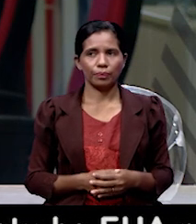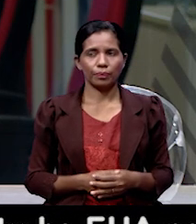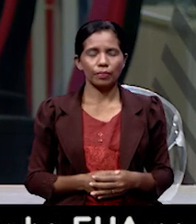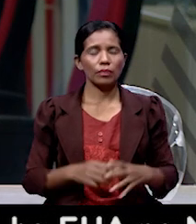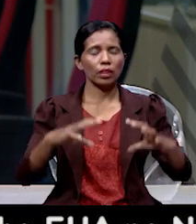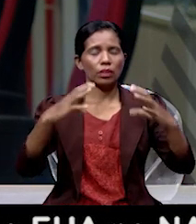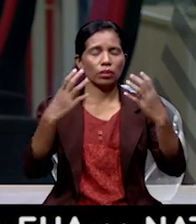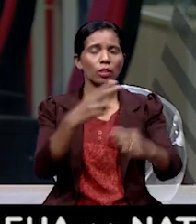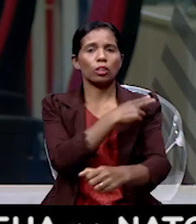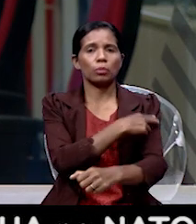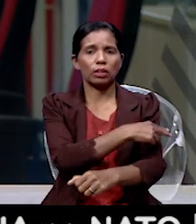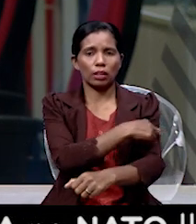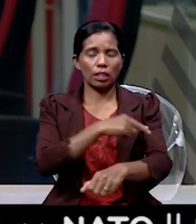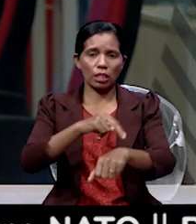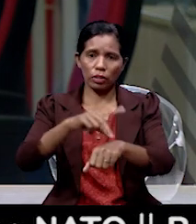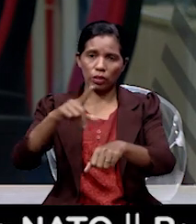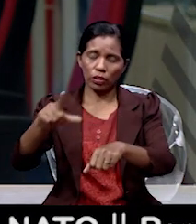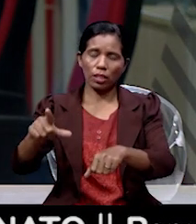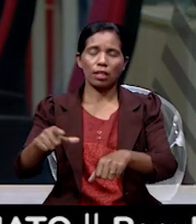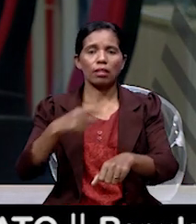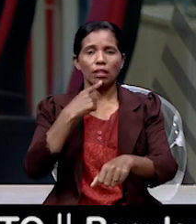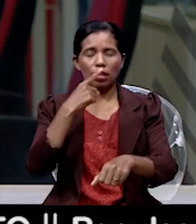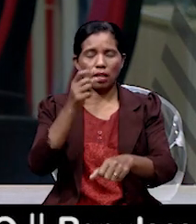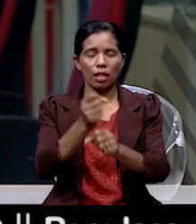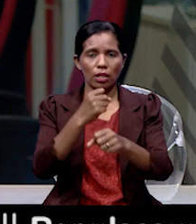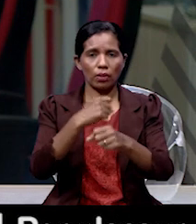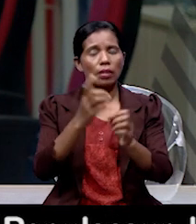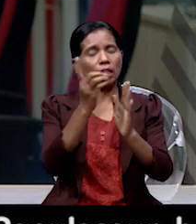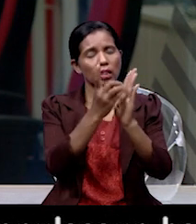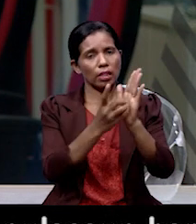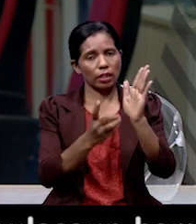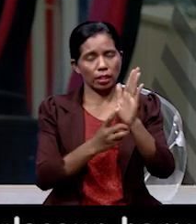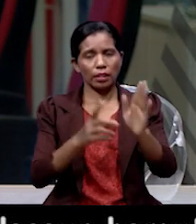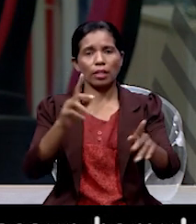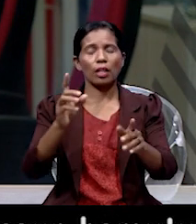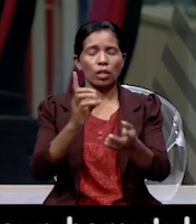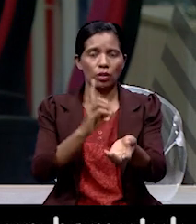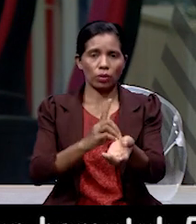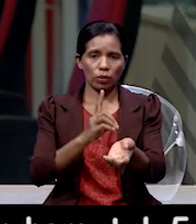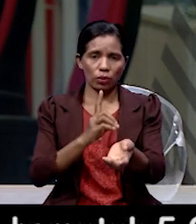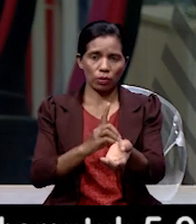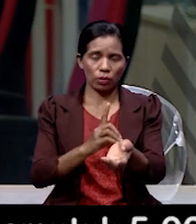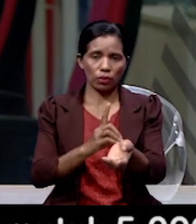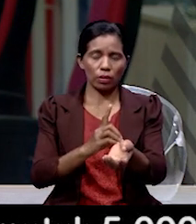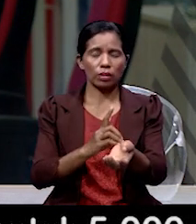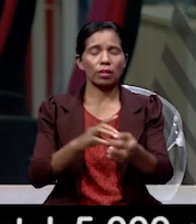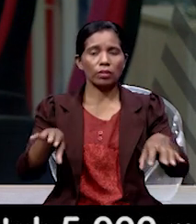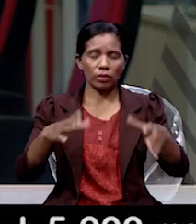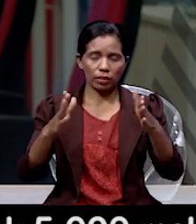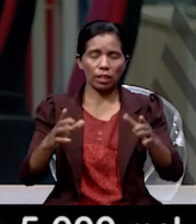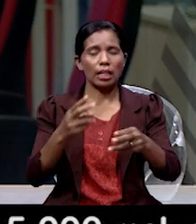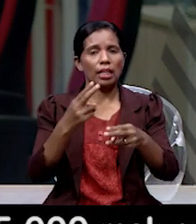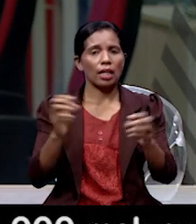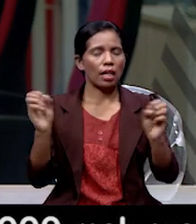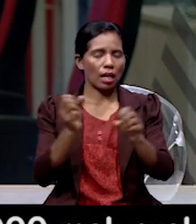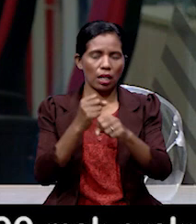Conselho Hospital Nacional Guido Valadares halona verificação dados ba pessoal saúde nebe la halo serviço mai ben narang